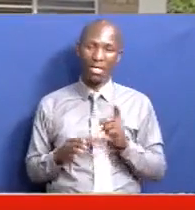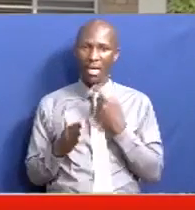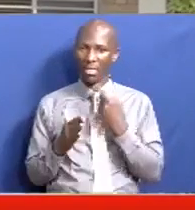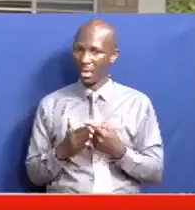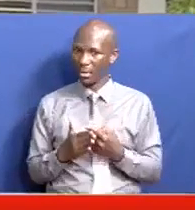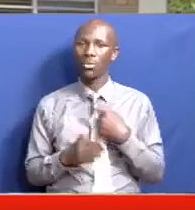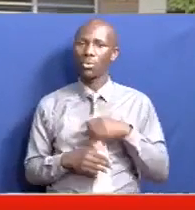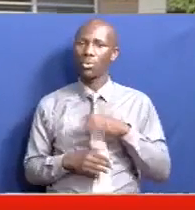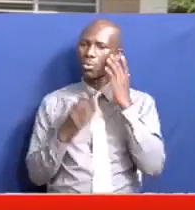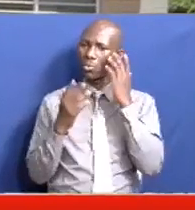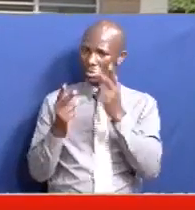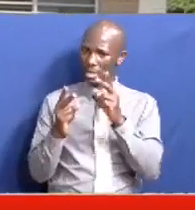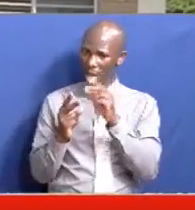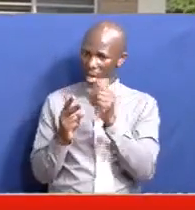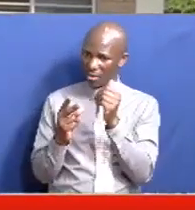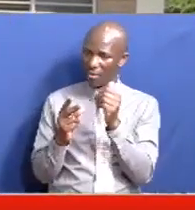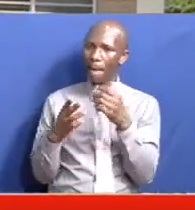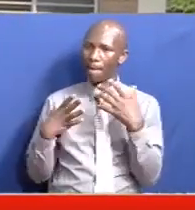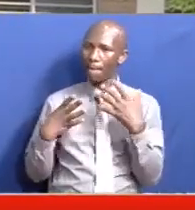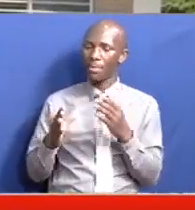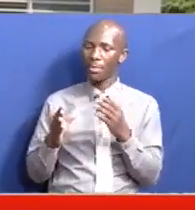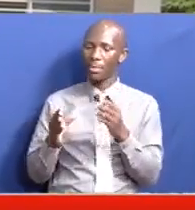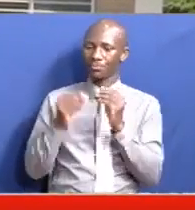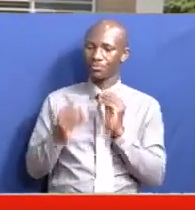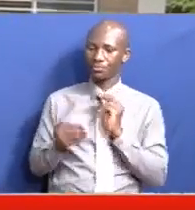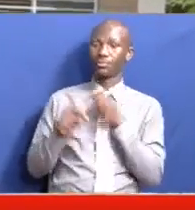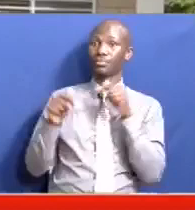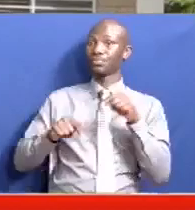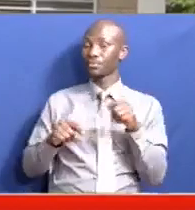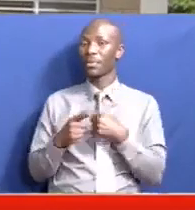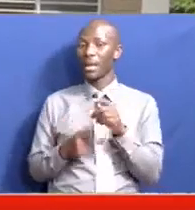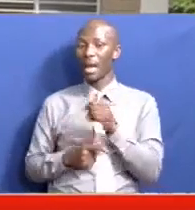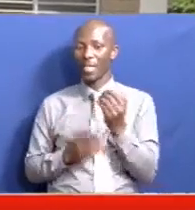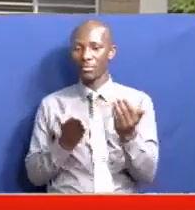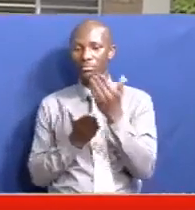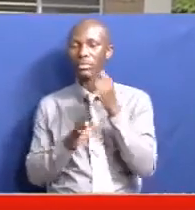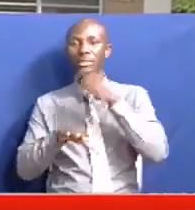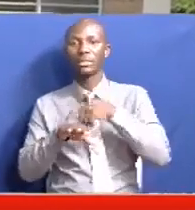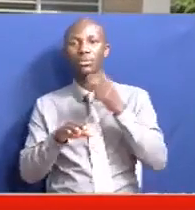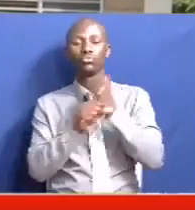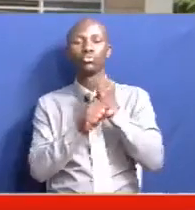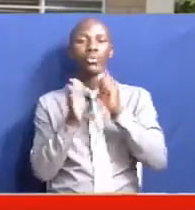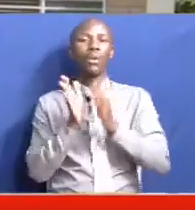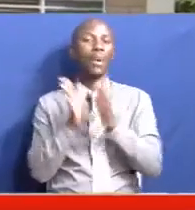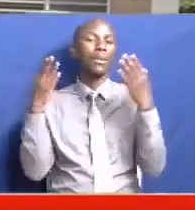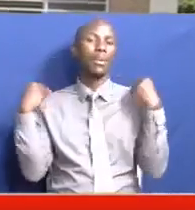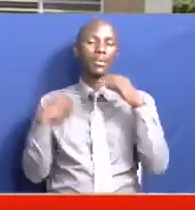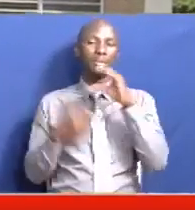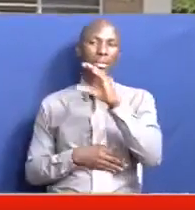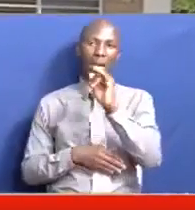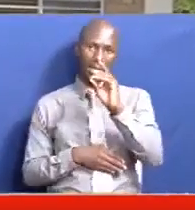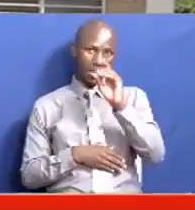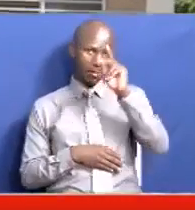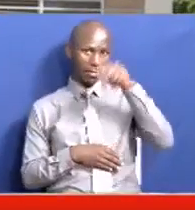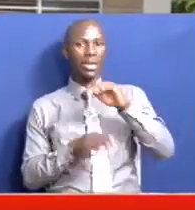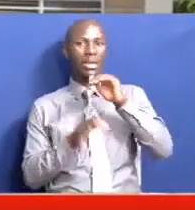ni tusisi ya Mawoni ala Mwenenthi ukutune ngomu ndhi na ala tunakola nilie ila tunaeka public participation ya CIDP katika